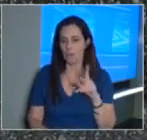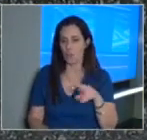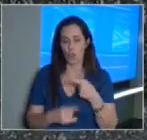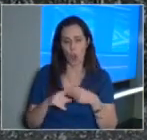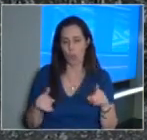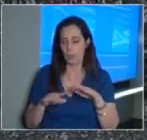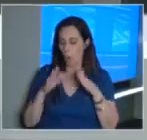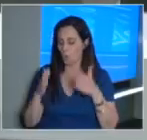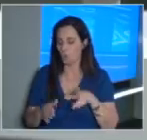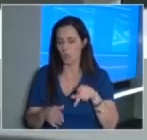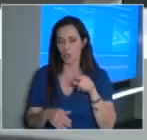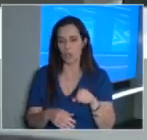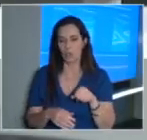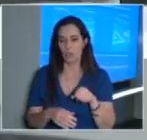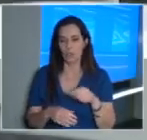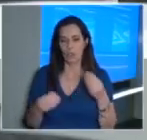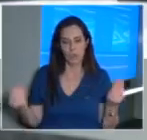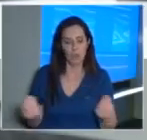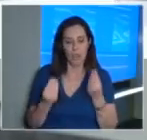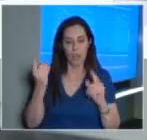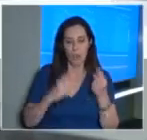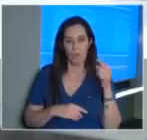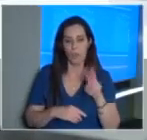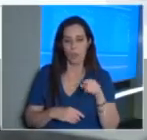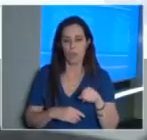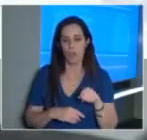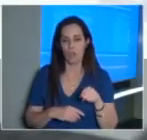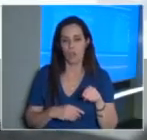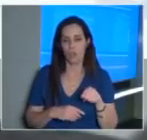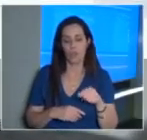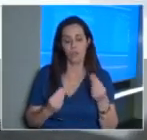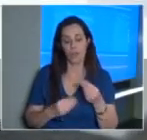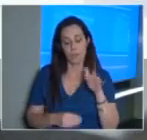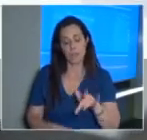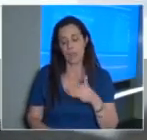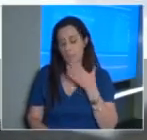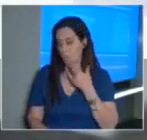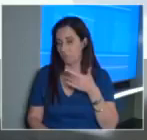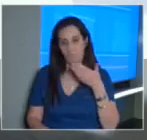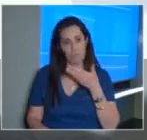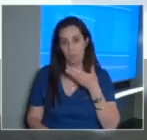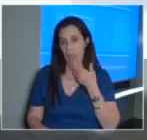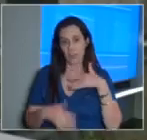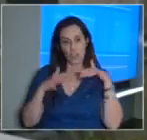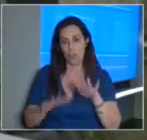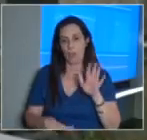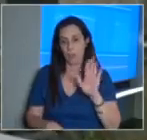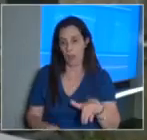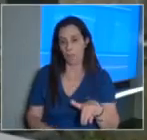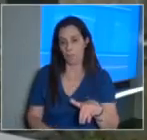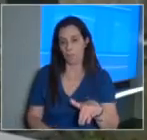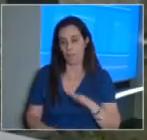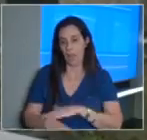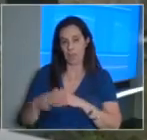כל מיני מוסדות שיש להם אירועים שהם, יש להם טונים אנטי-ישראלים ואנטישמיים, גם כמובן העלייתה